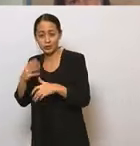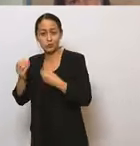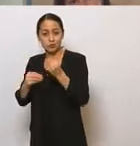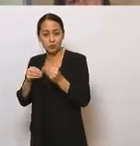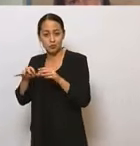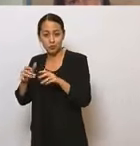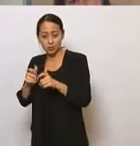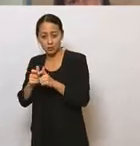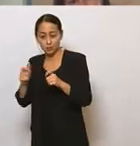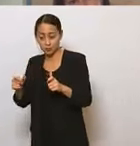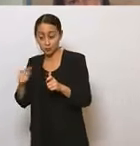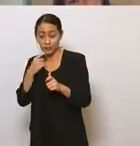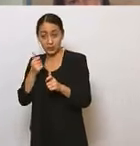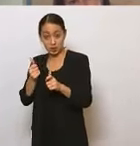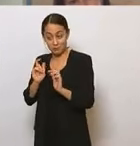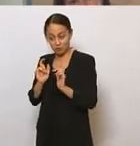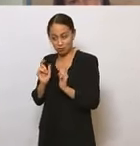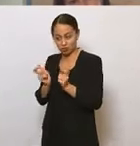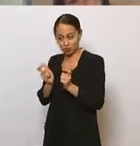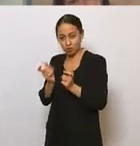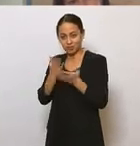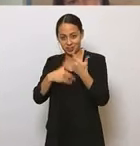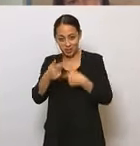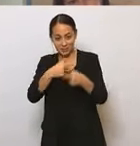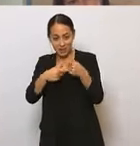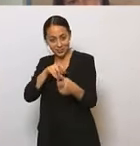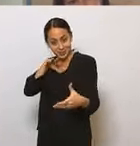pouvaient avoir une vraie chance sur le marché.